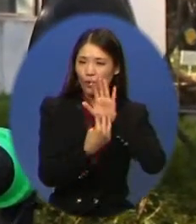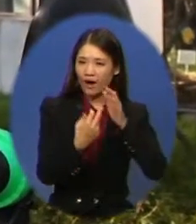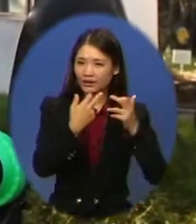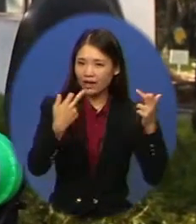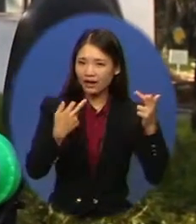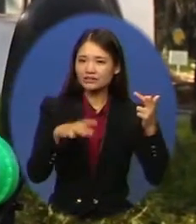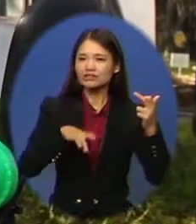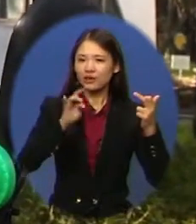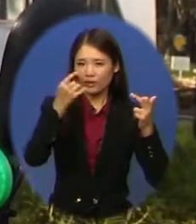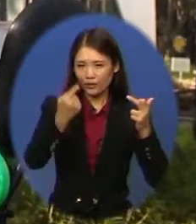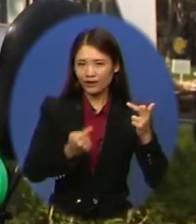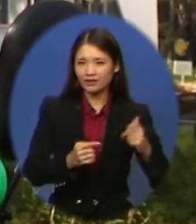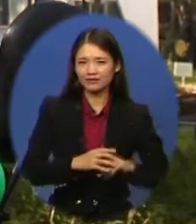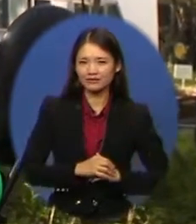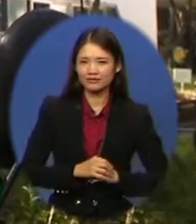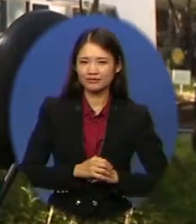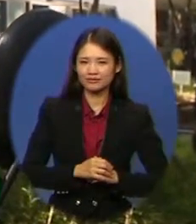네.